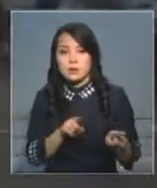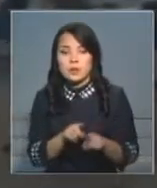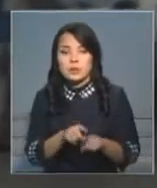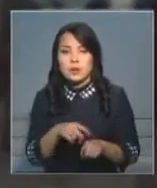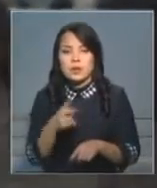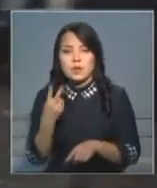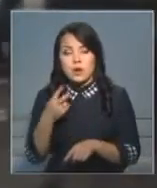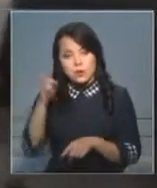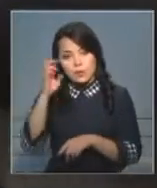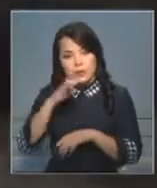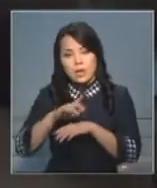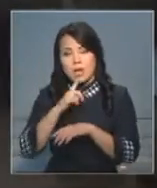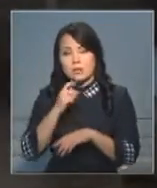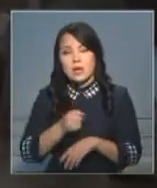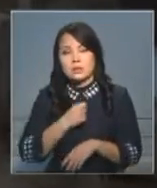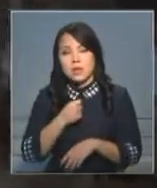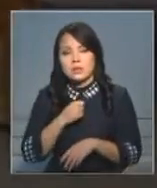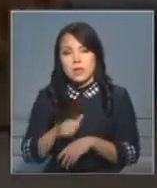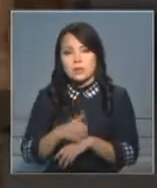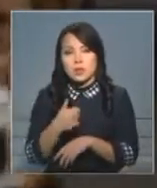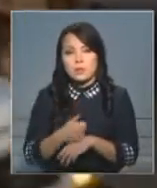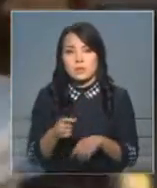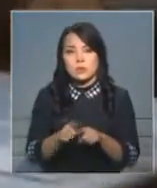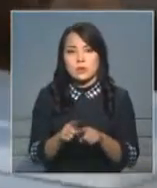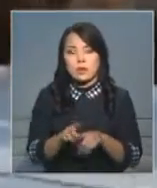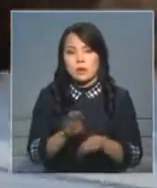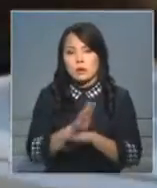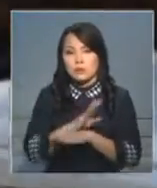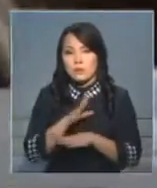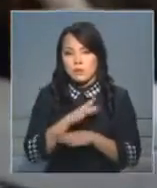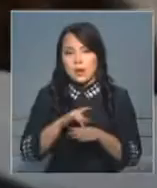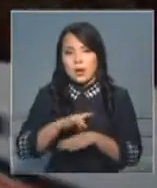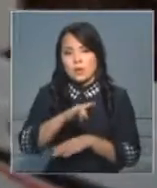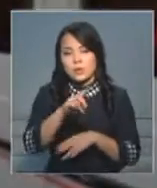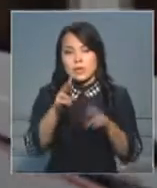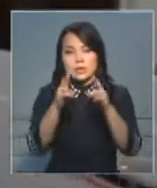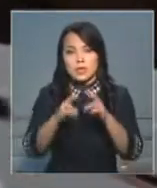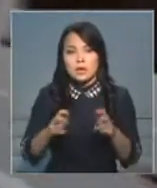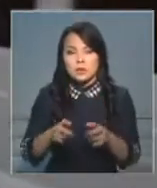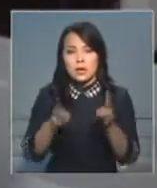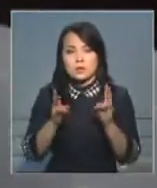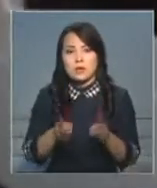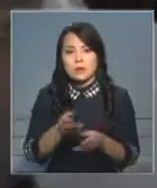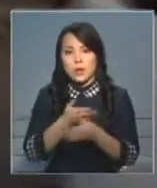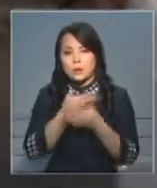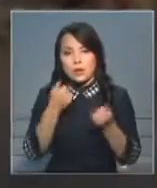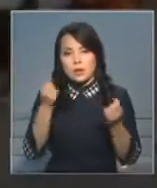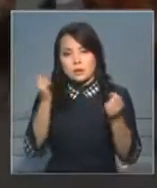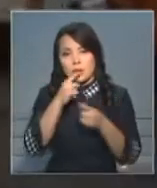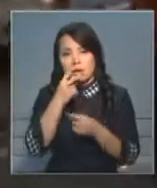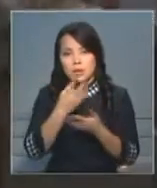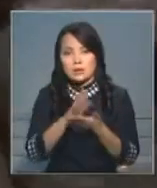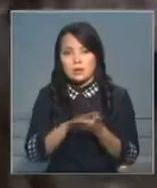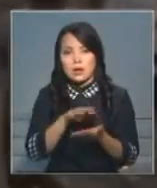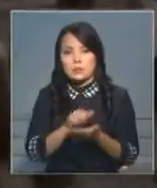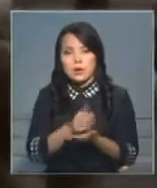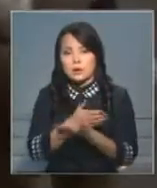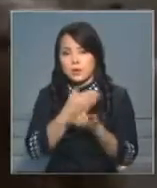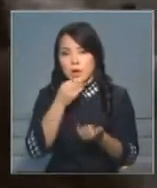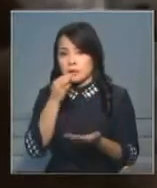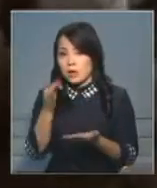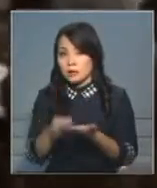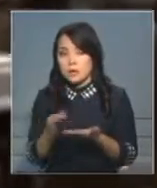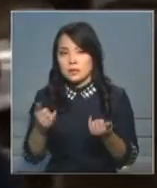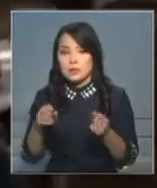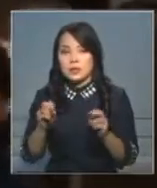әскері қаза тапқан. Әуе базасындағы ұшақтарды тексеріс кезінде олардың зақымданбағаны анықталды. Қазір аймаққа қосымша